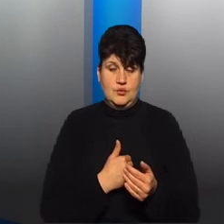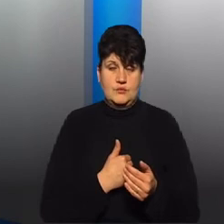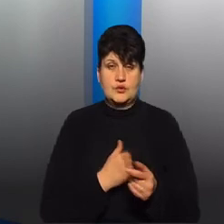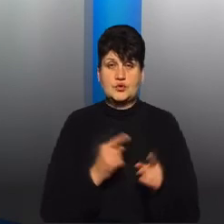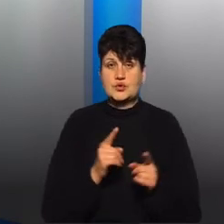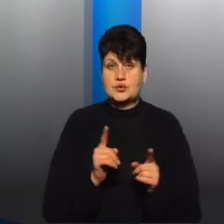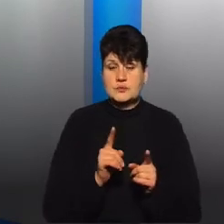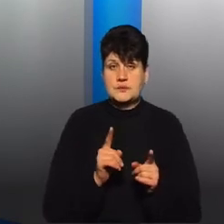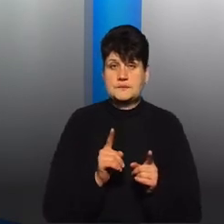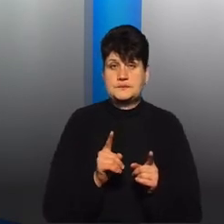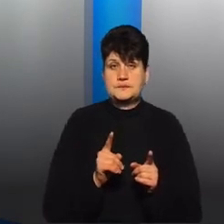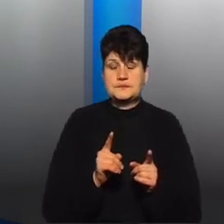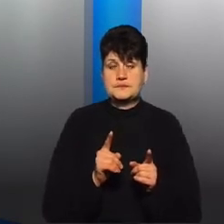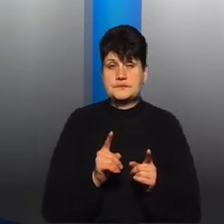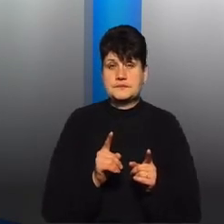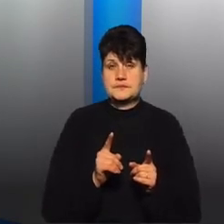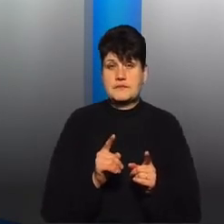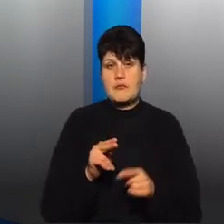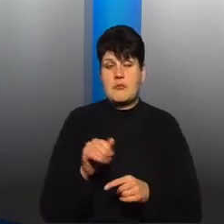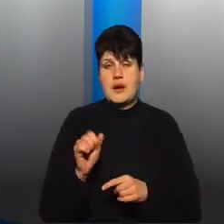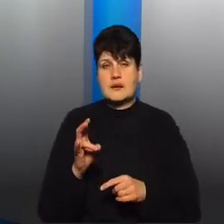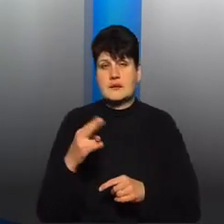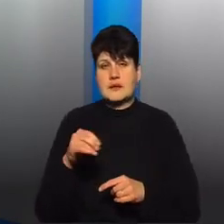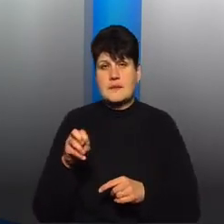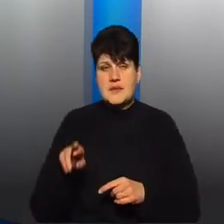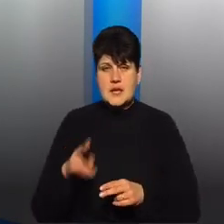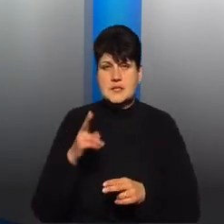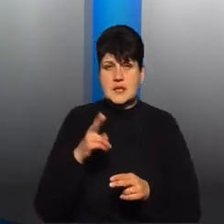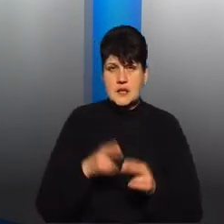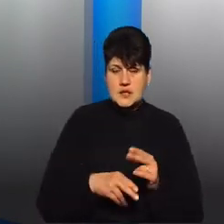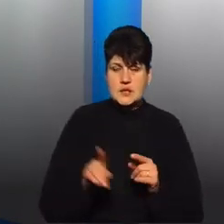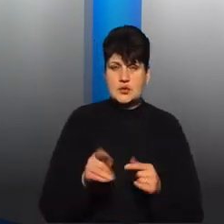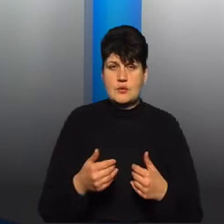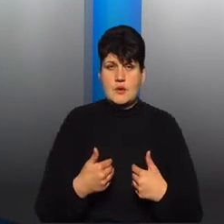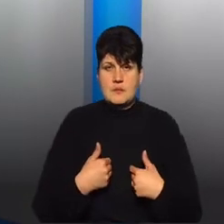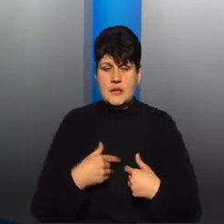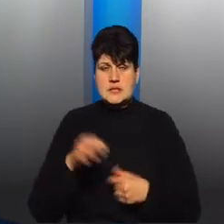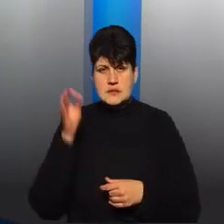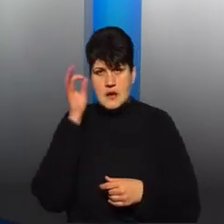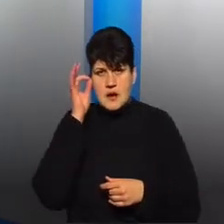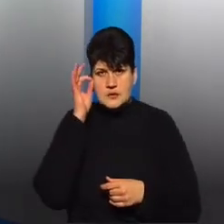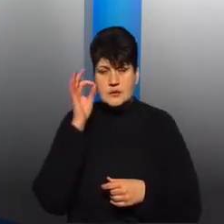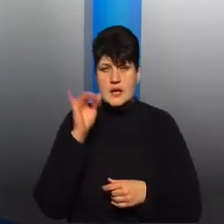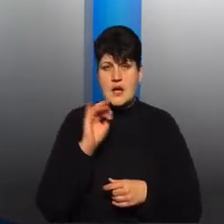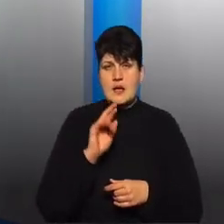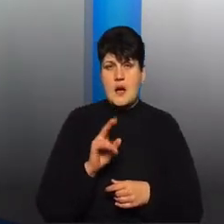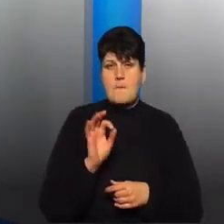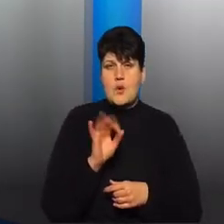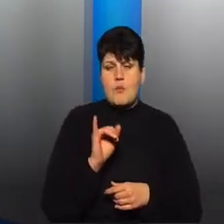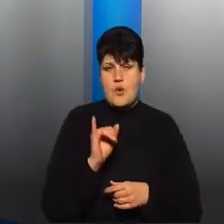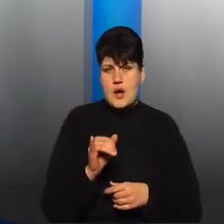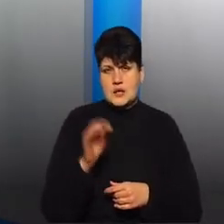дана пандемія закінчилася і щоб ми про неї згадували як про поганий сон. Но швидше всього, що